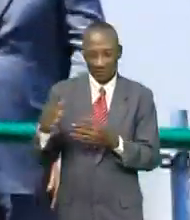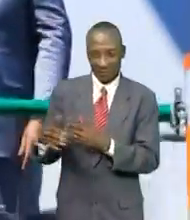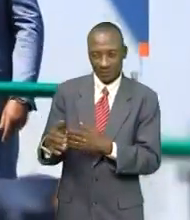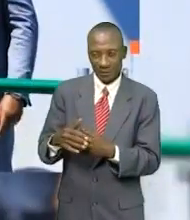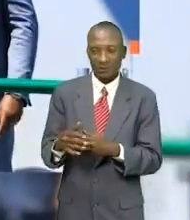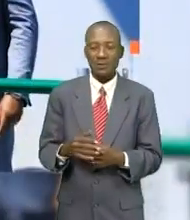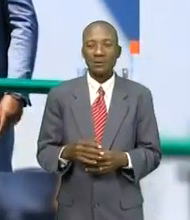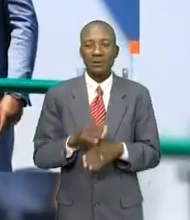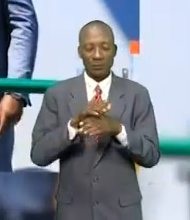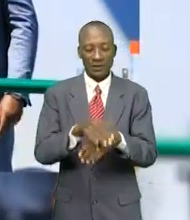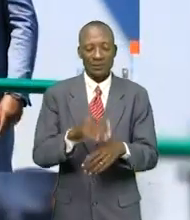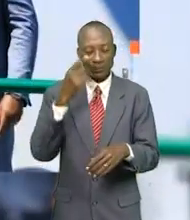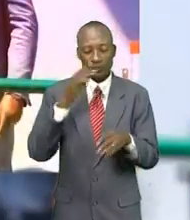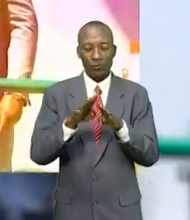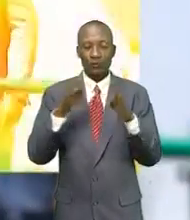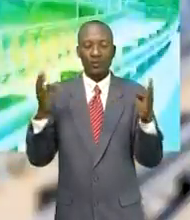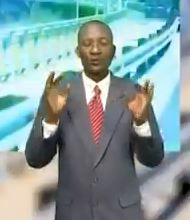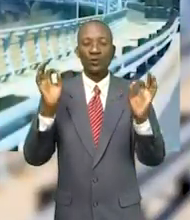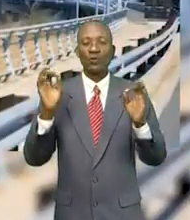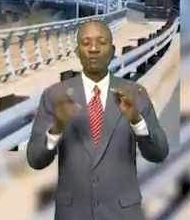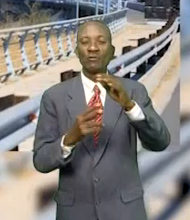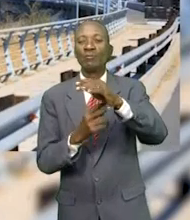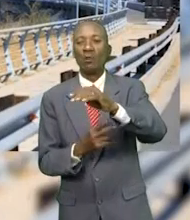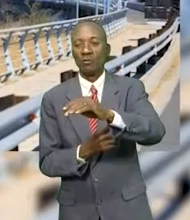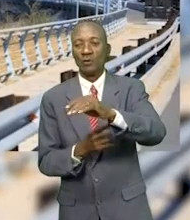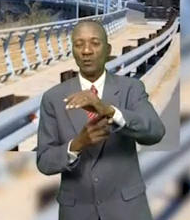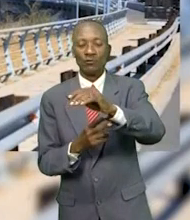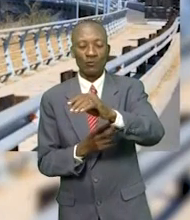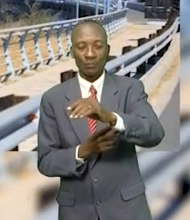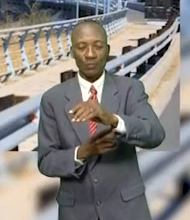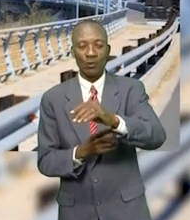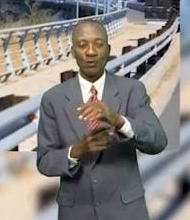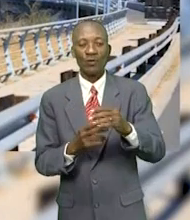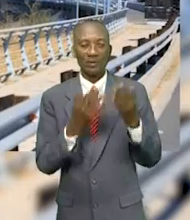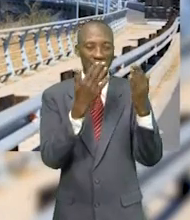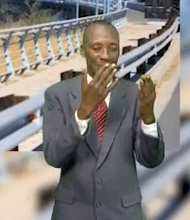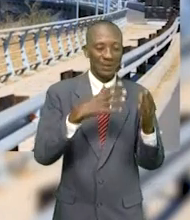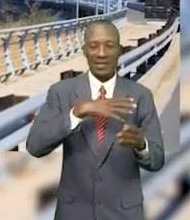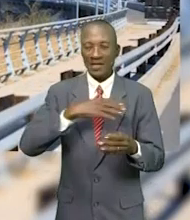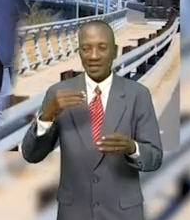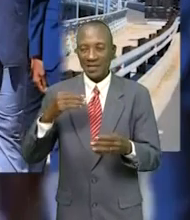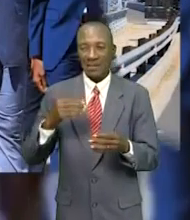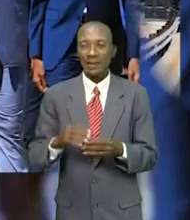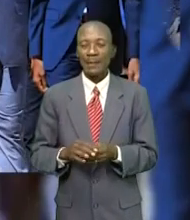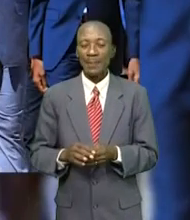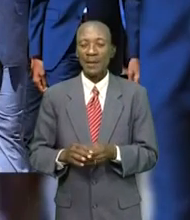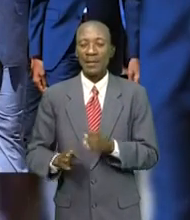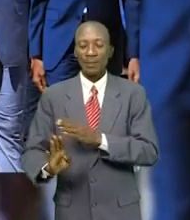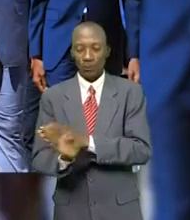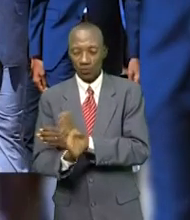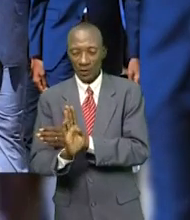Kazungula, principale passerelle désormais entre la Zambie, le Botswana et le Mozambique. Cette